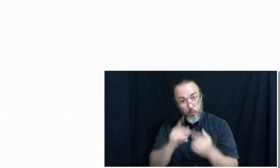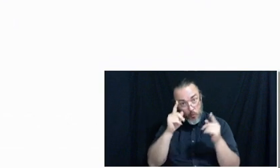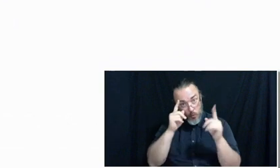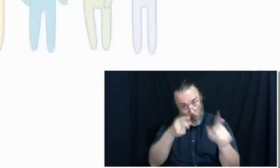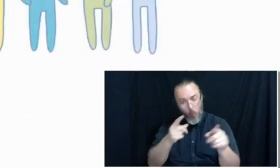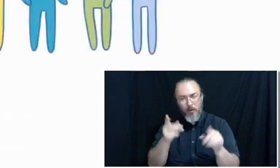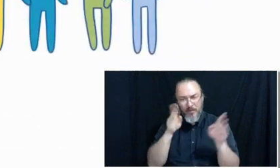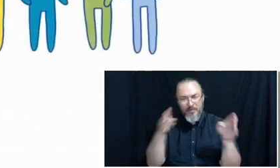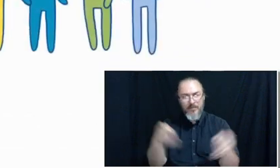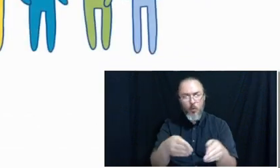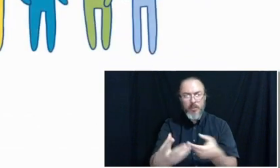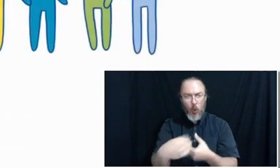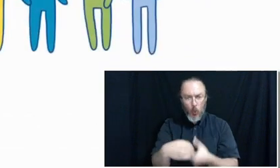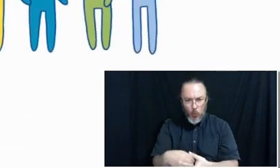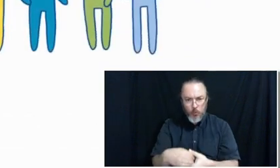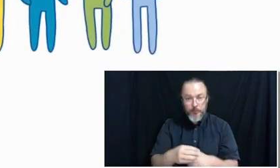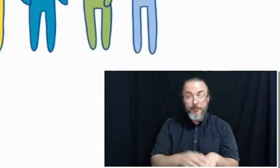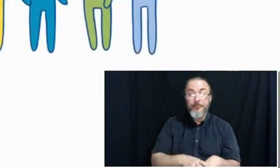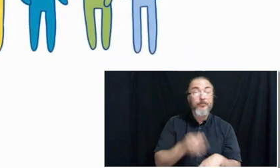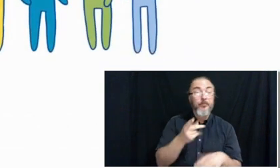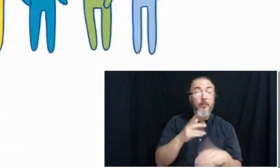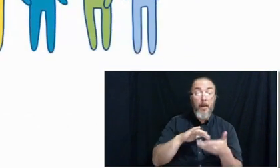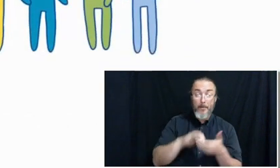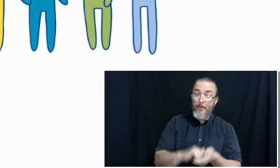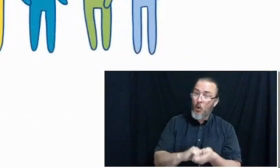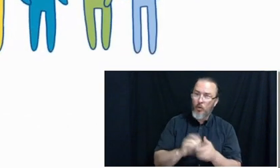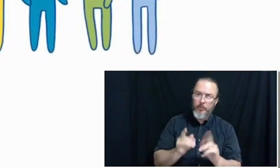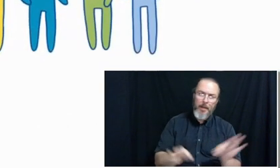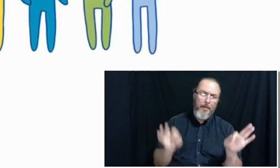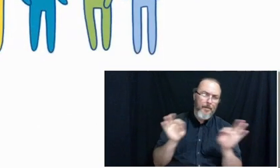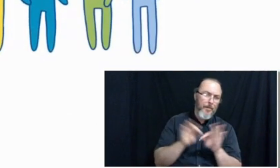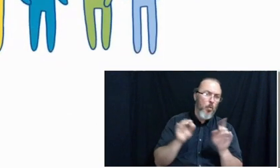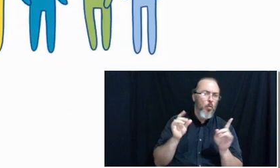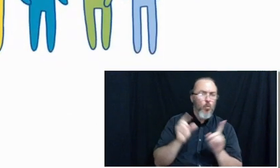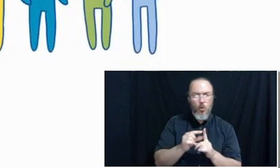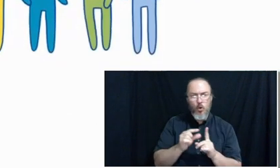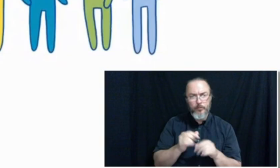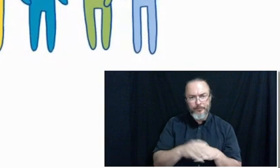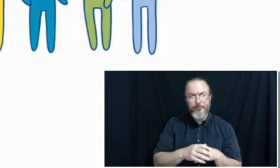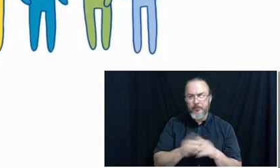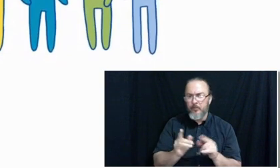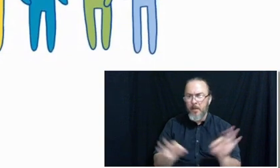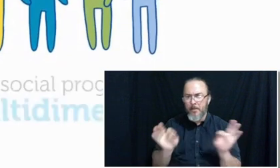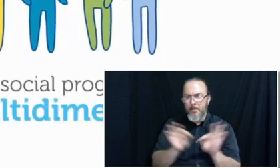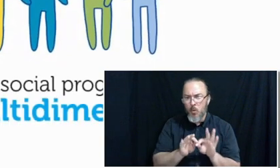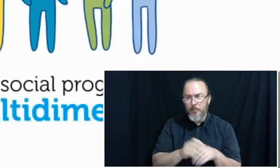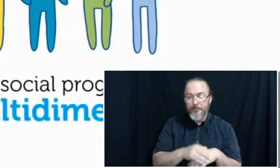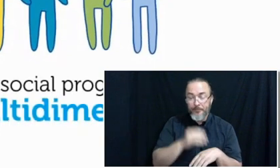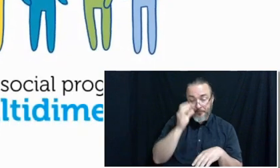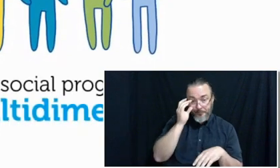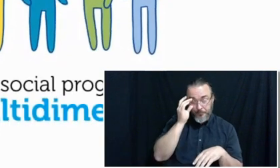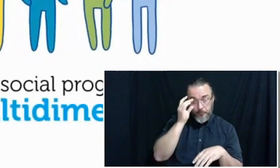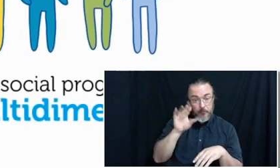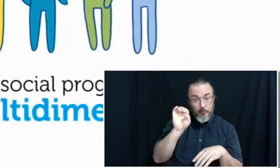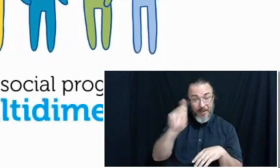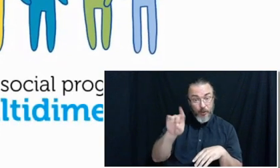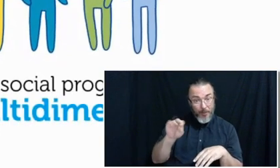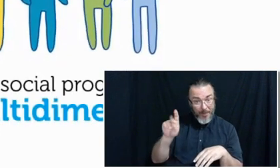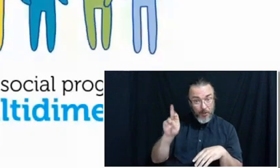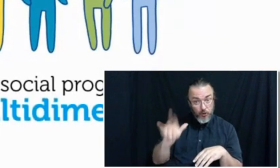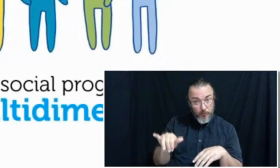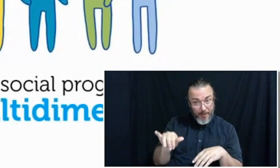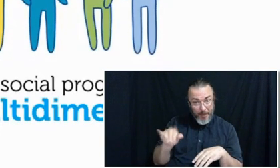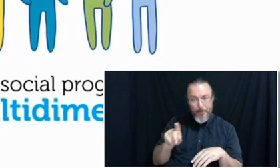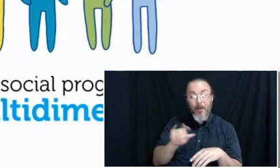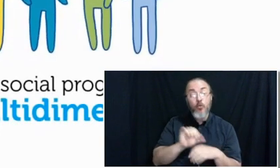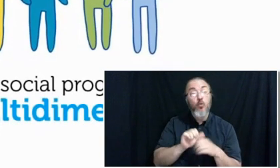l'éducation. À bien des égards, le partenariat est un clé pour les efforts des États en vue de réussir l'inclusion. Les ministères de l'éducation